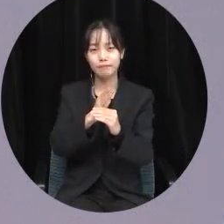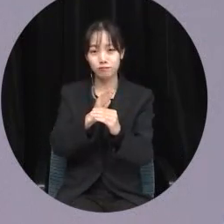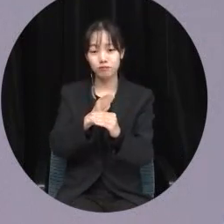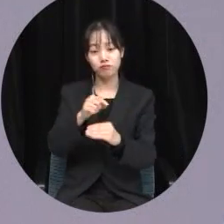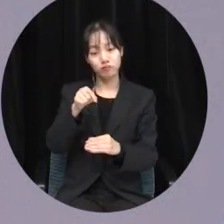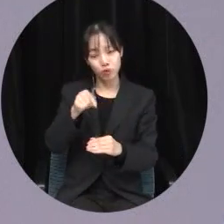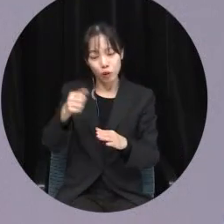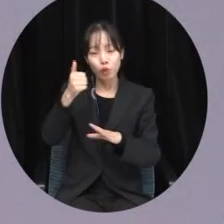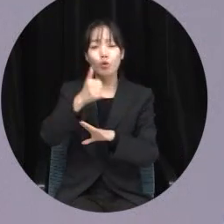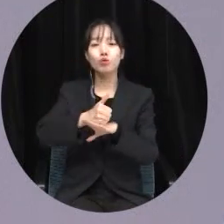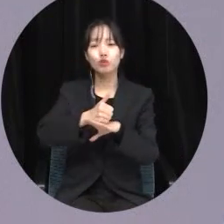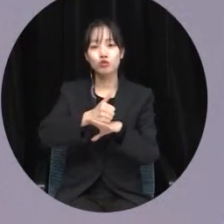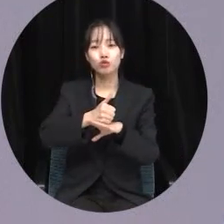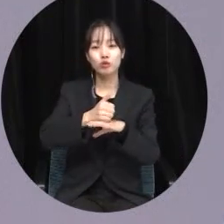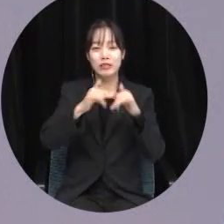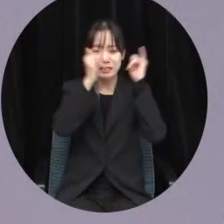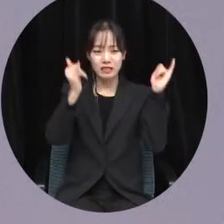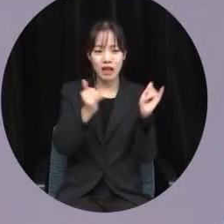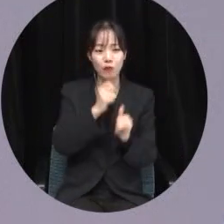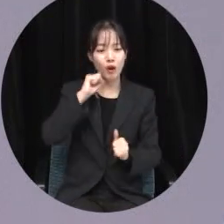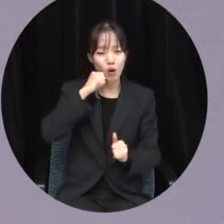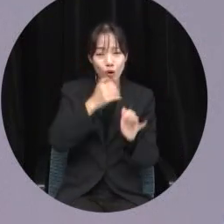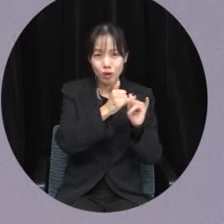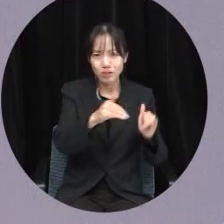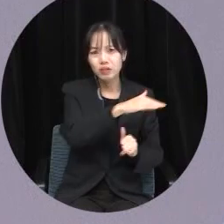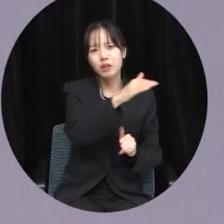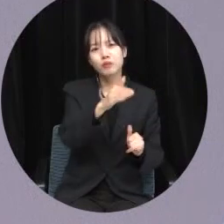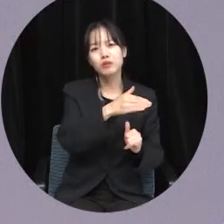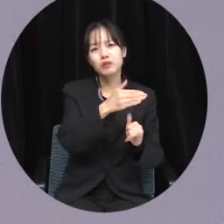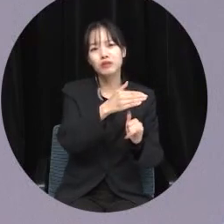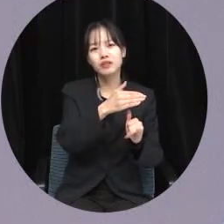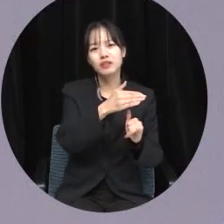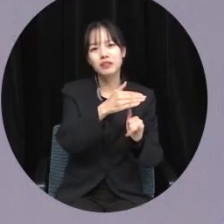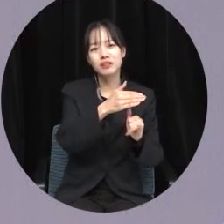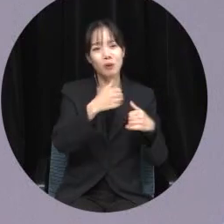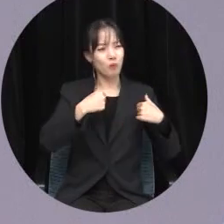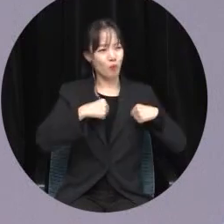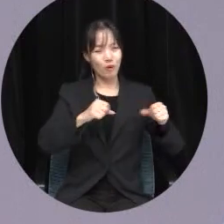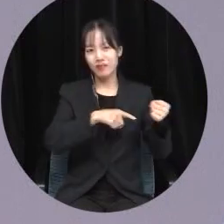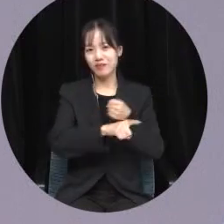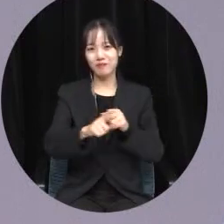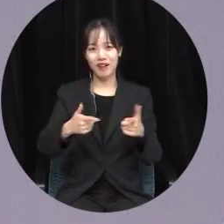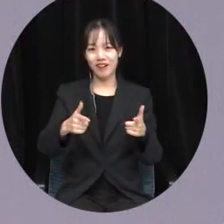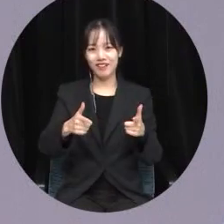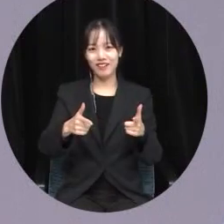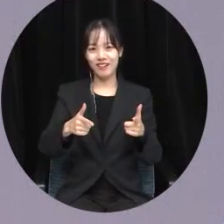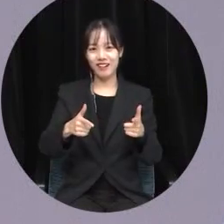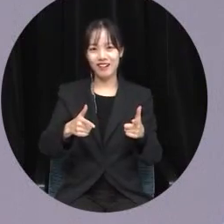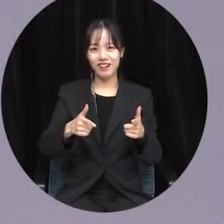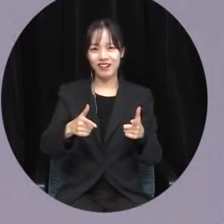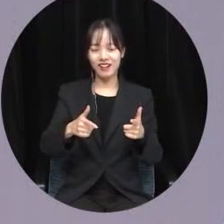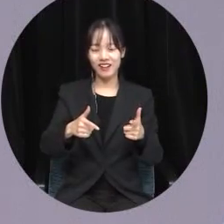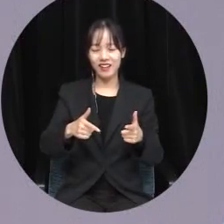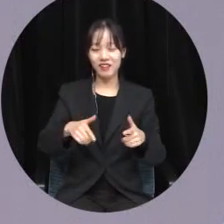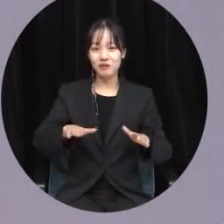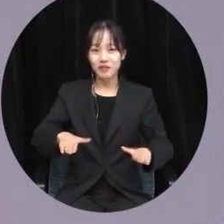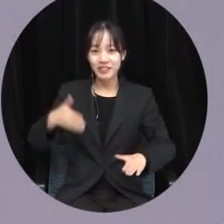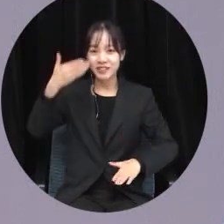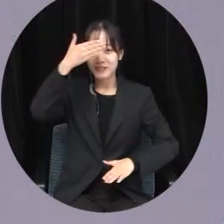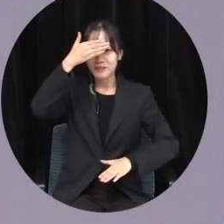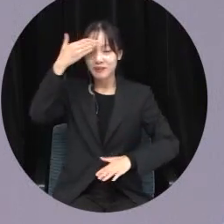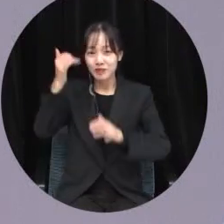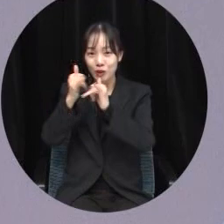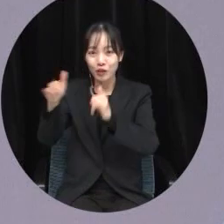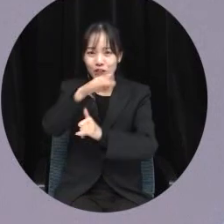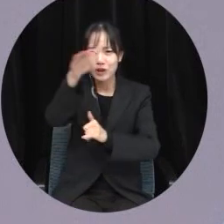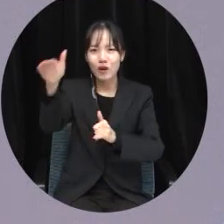대한 지원과 돌봄을 포기하겠다는 것이 아니라 우리 미래 세대, 청년 세대에게